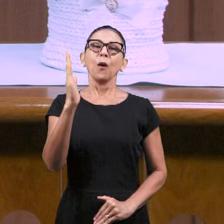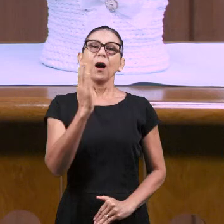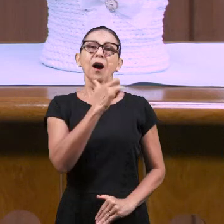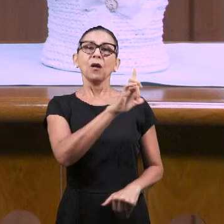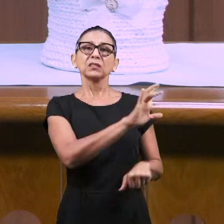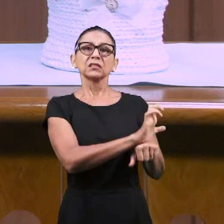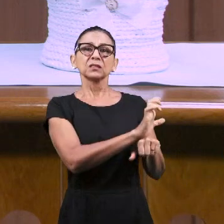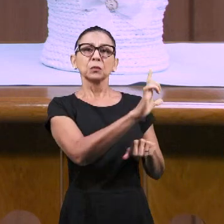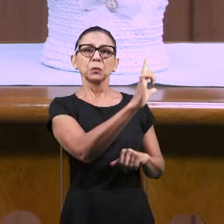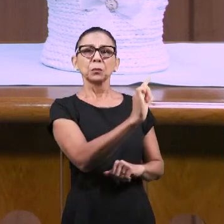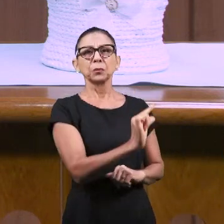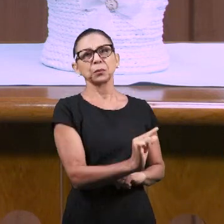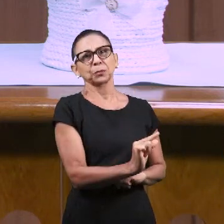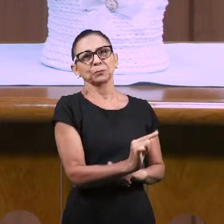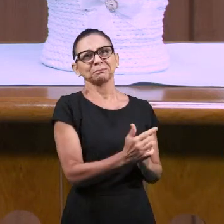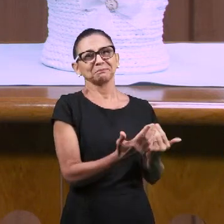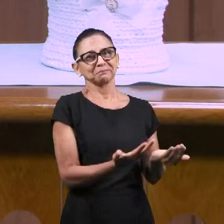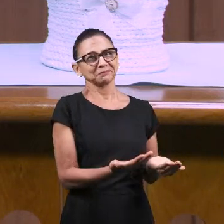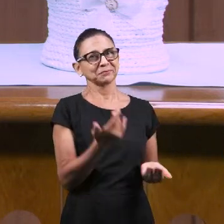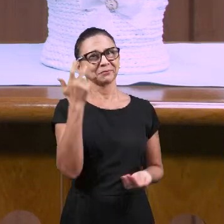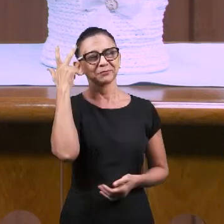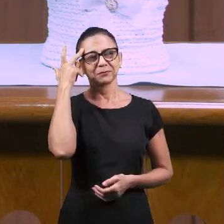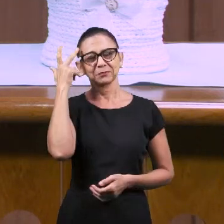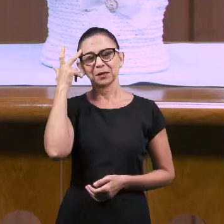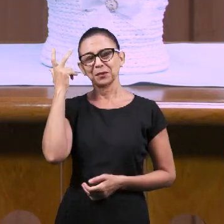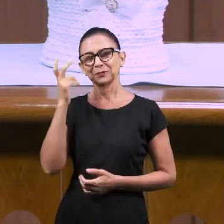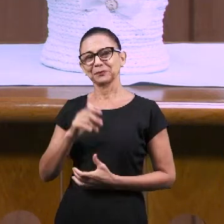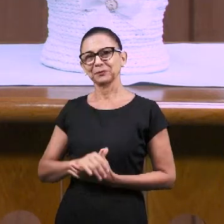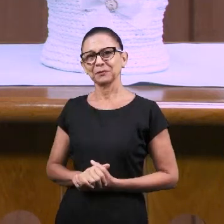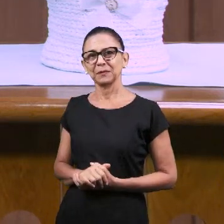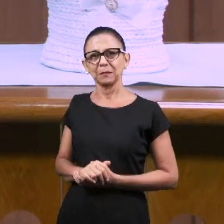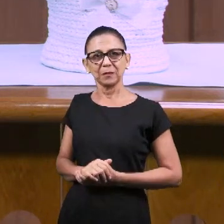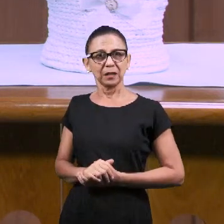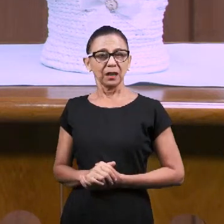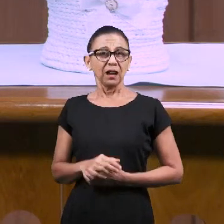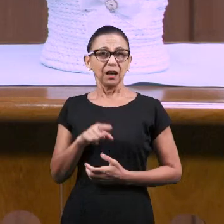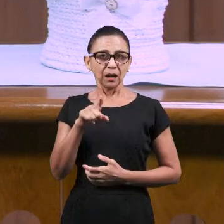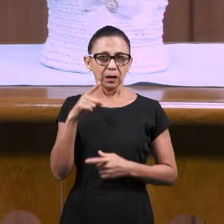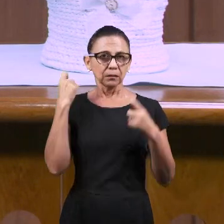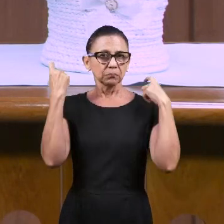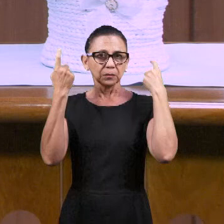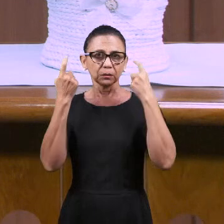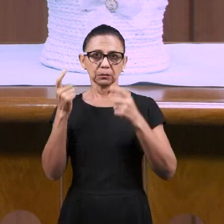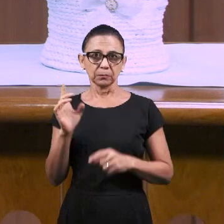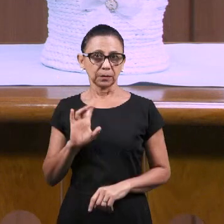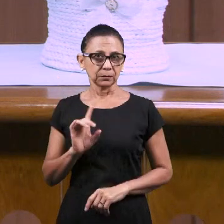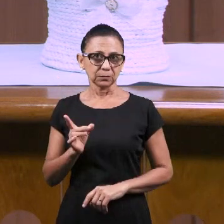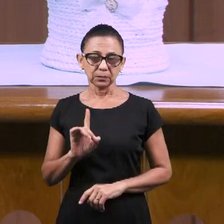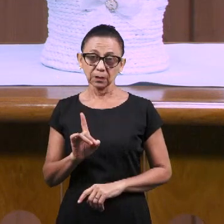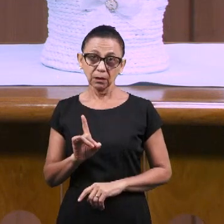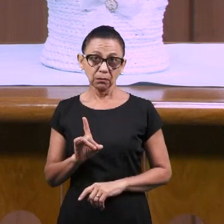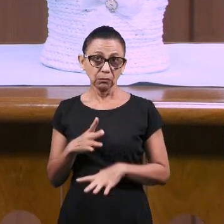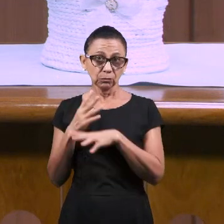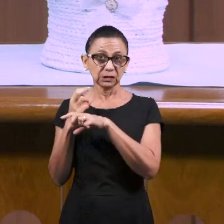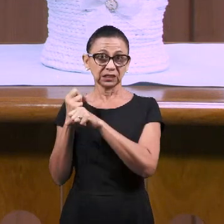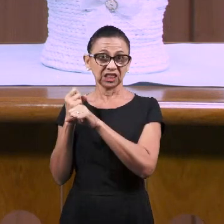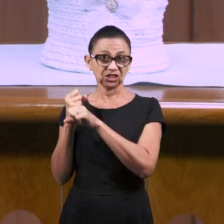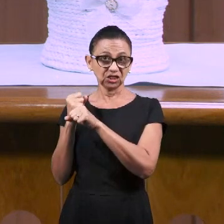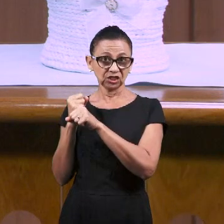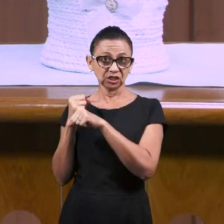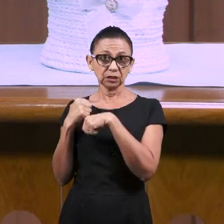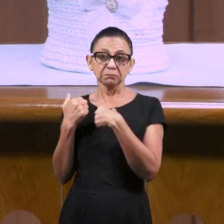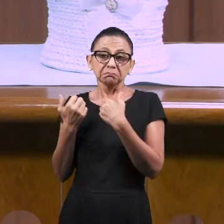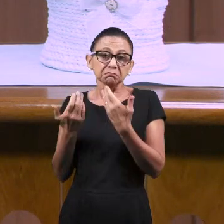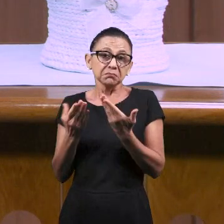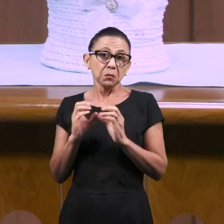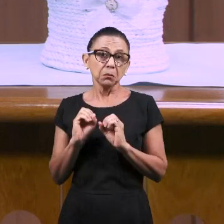à se lever, à apparaître dans ce nom de participation. Mais si vous n'êtes pas préoccupé avec le